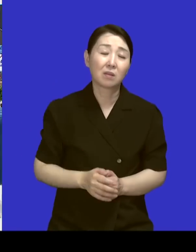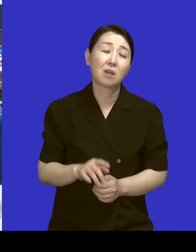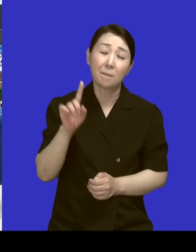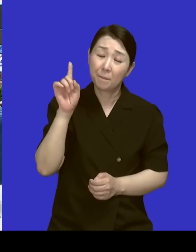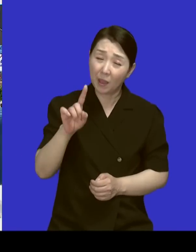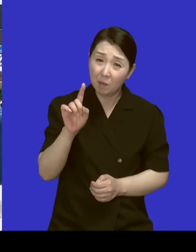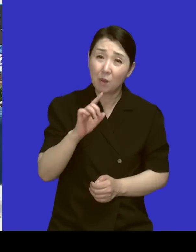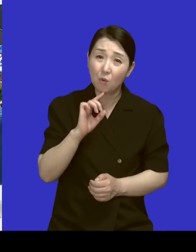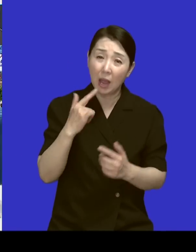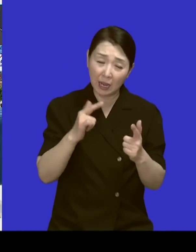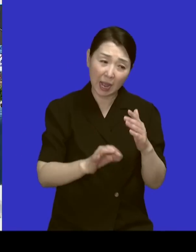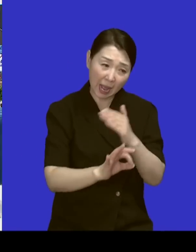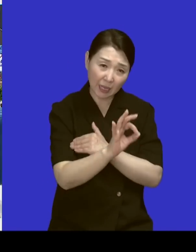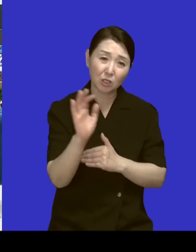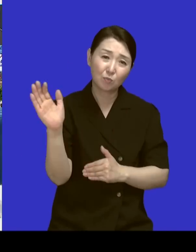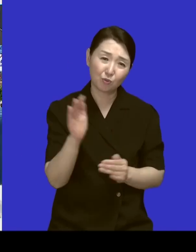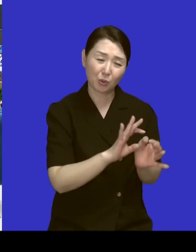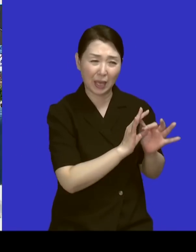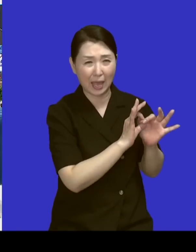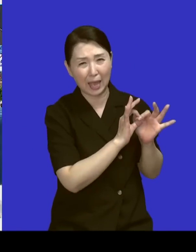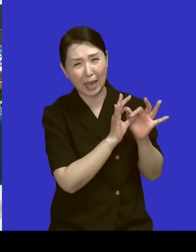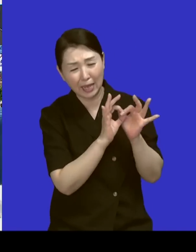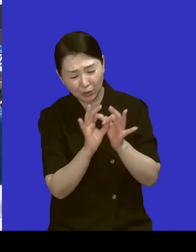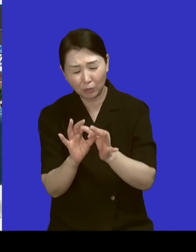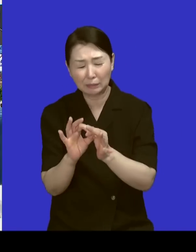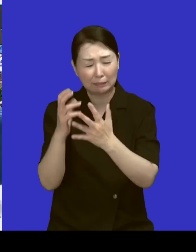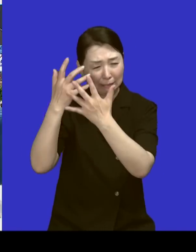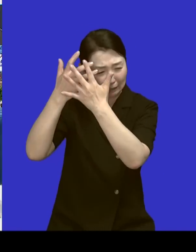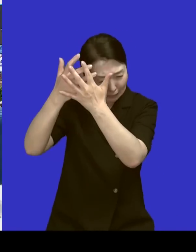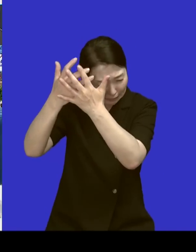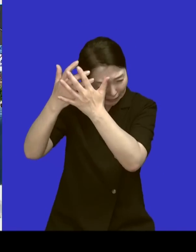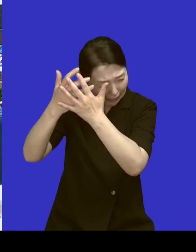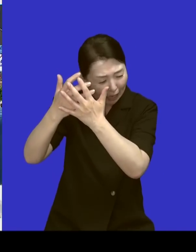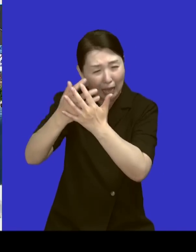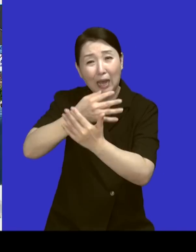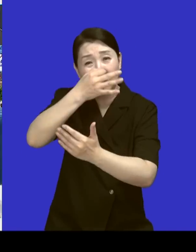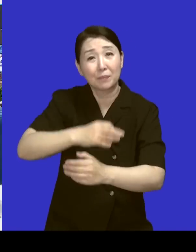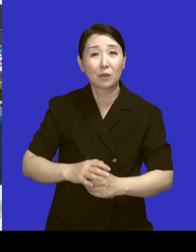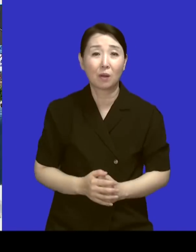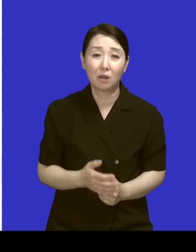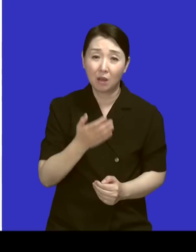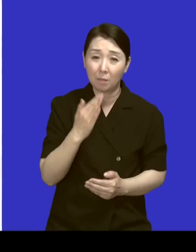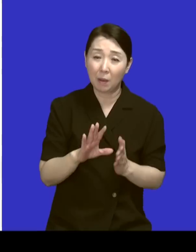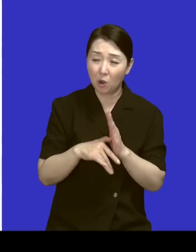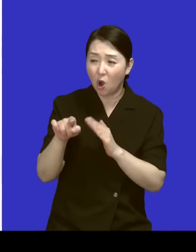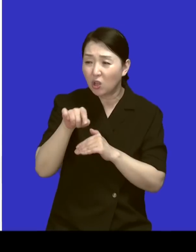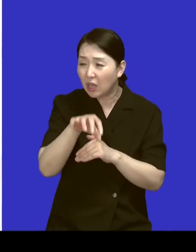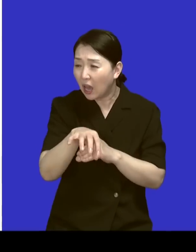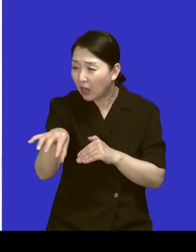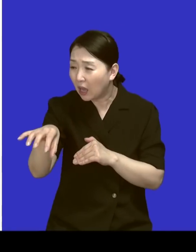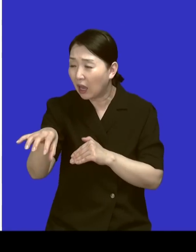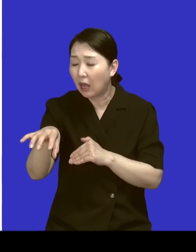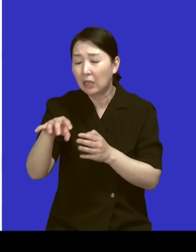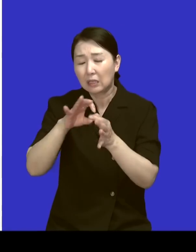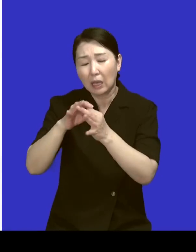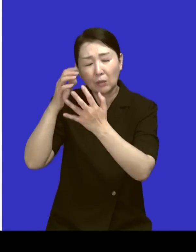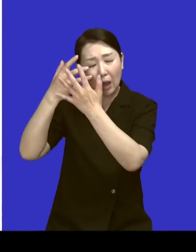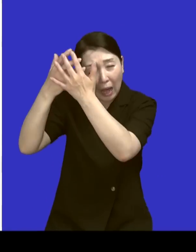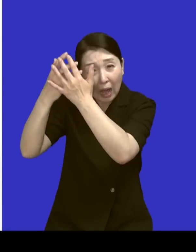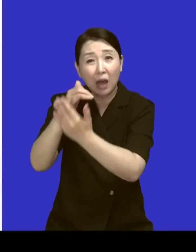매일뿐만 아니라 네. 아침부터 계속. 계속요? 그래서 밥을 먹을 때도 뭐 어디 갈 때도 계속 떠오르다